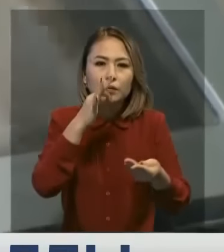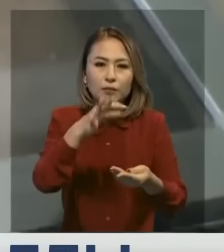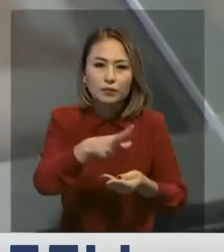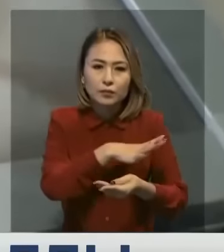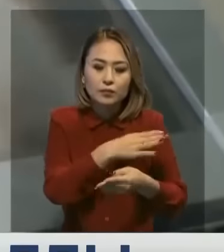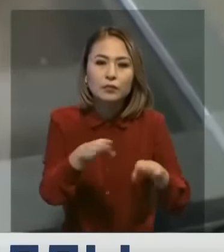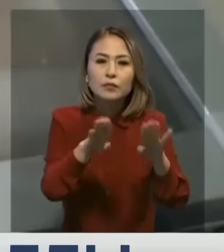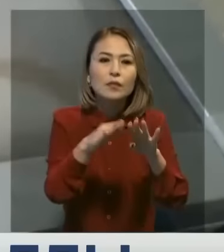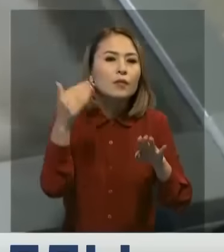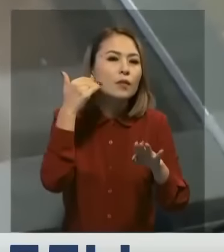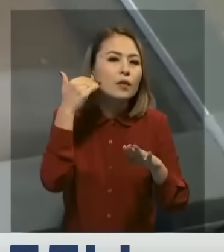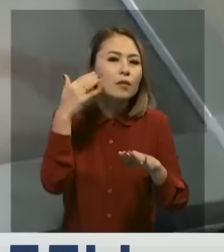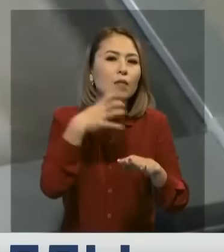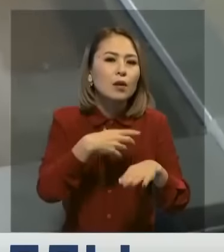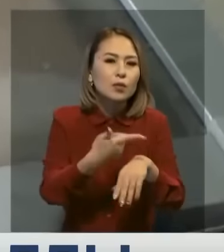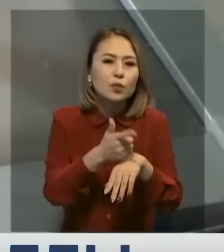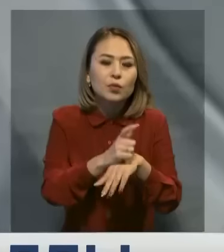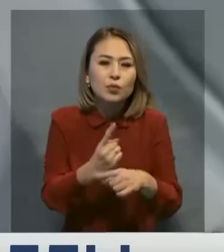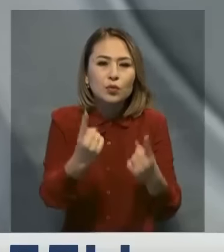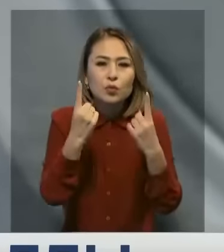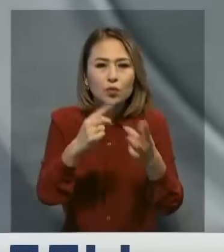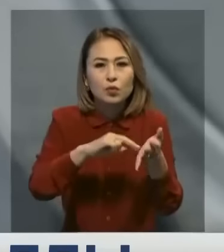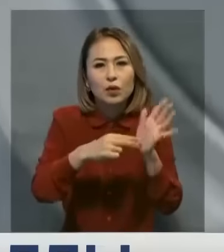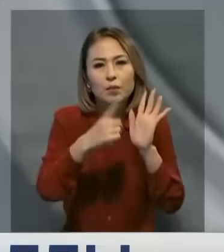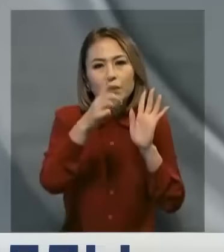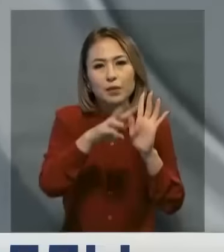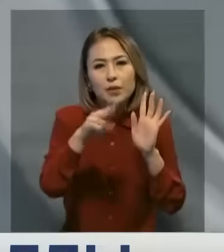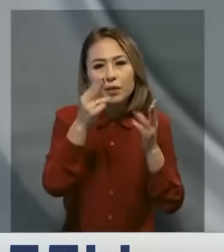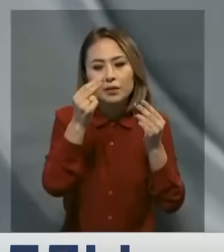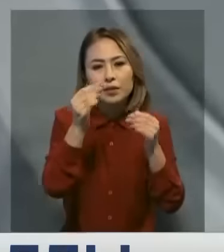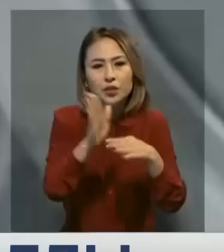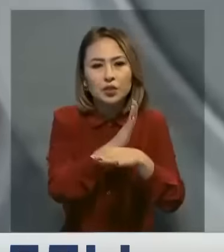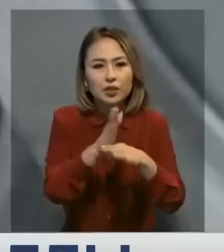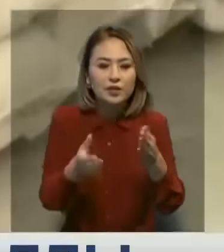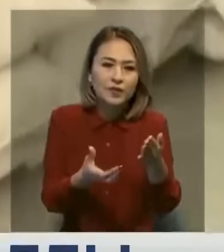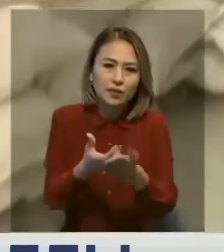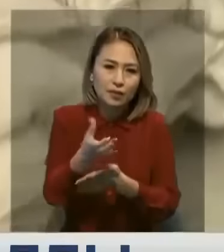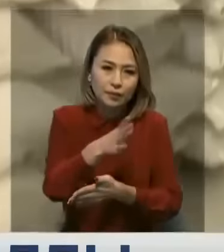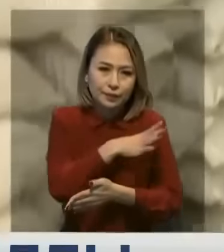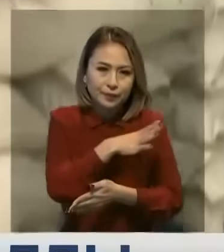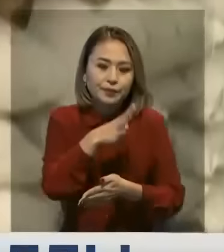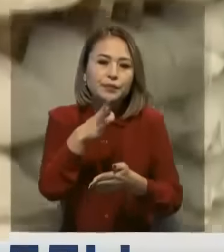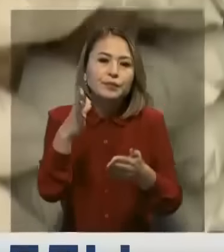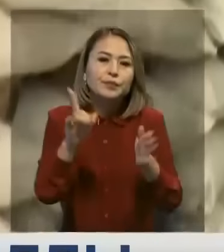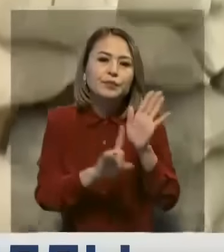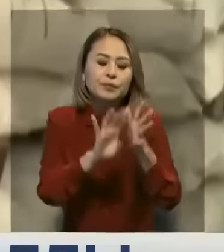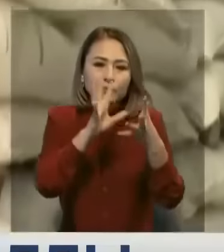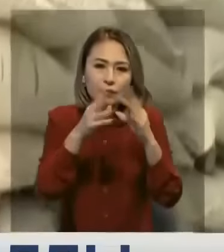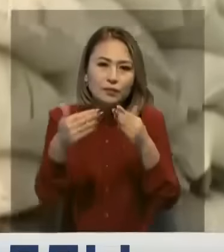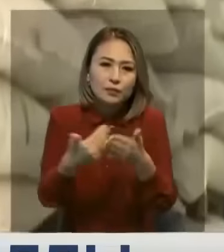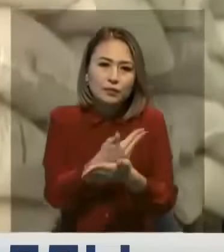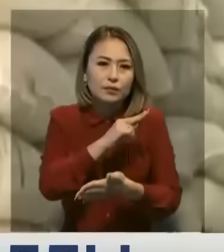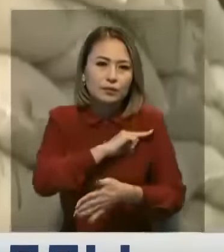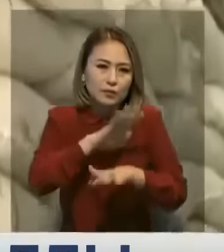дейді мамандар. Осы сала үшін маңызы өте зор жобаға 1 миллиард теңге жеке инвестиция құйылды. Соның